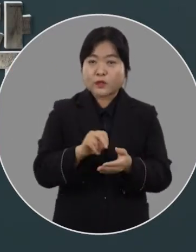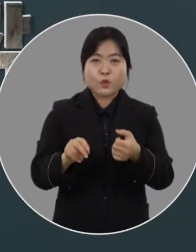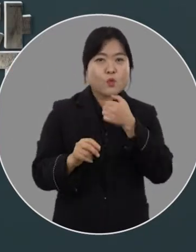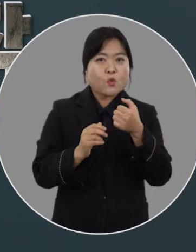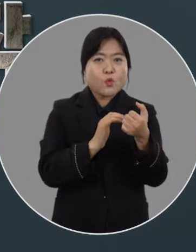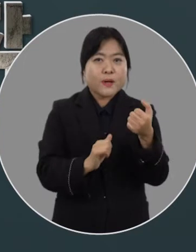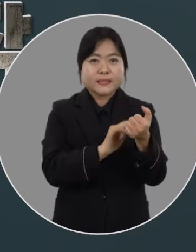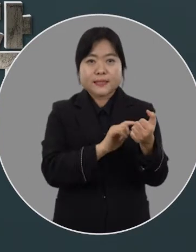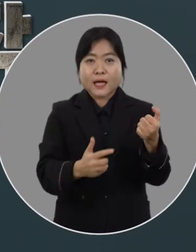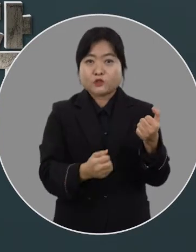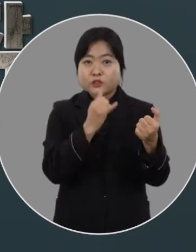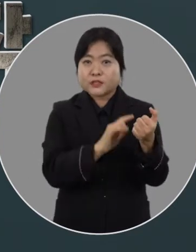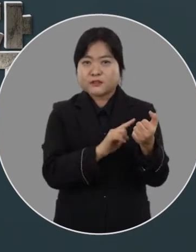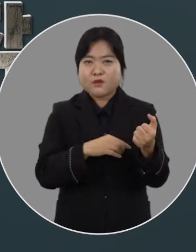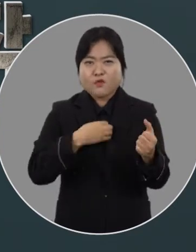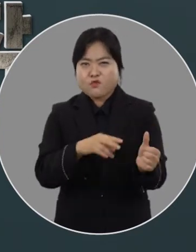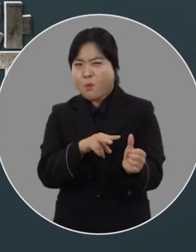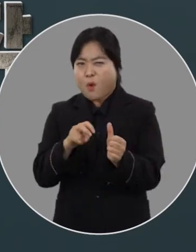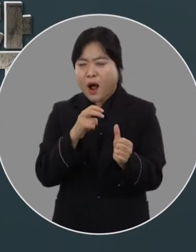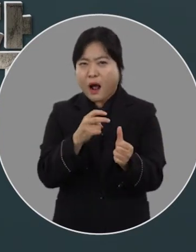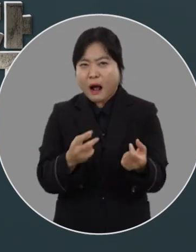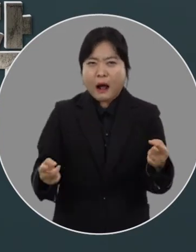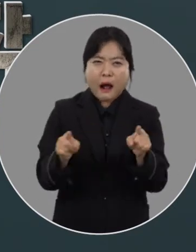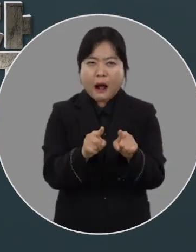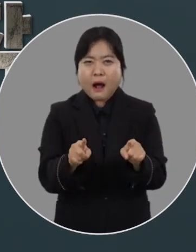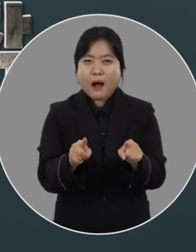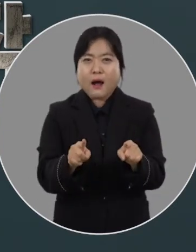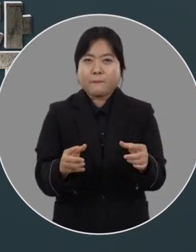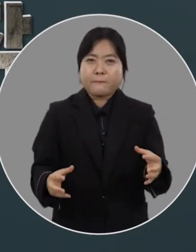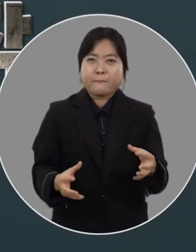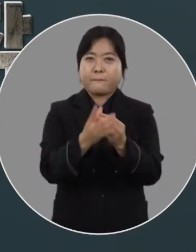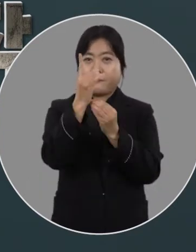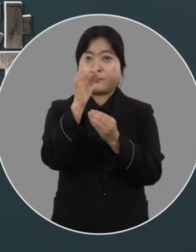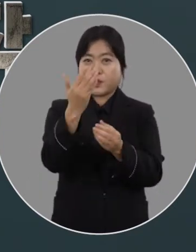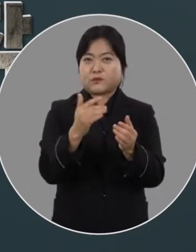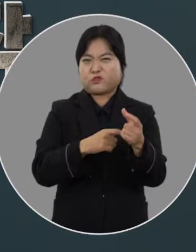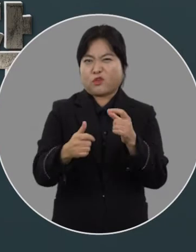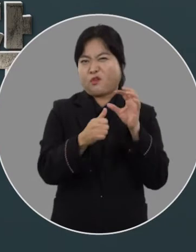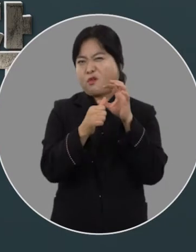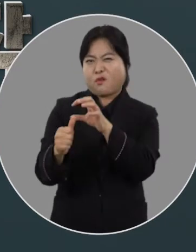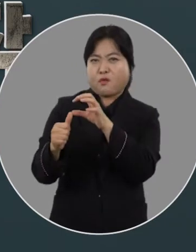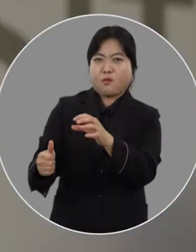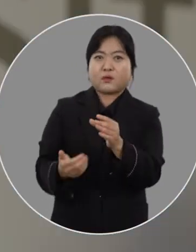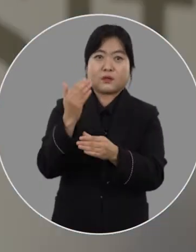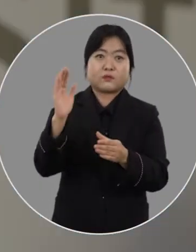문제와 로마인들이 가지고 있던 그 혐오가 합쳐져서 거대한 박해가 일어났던